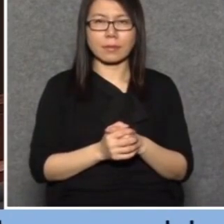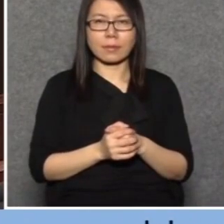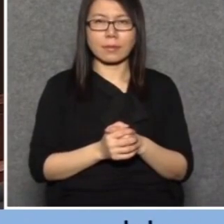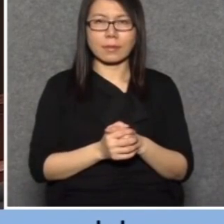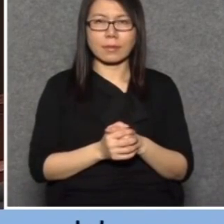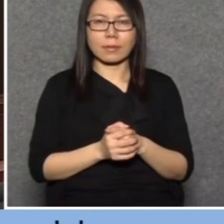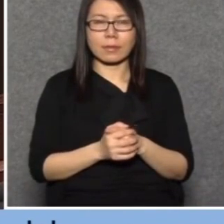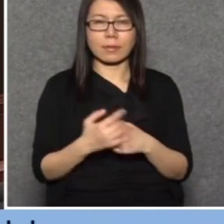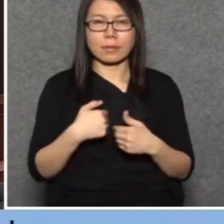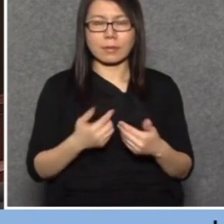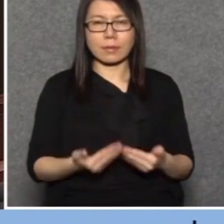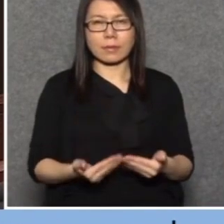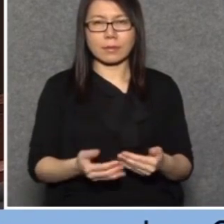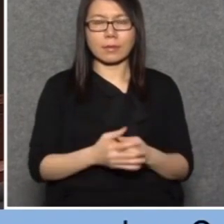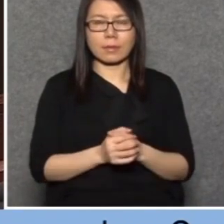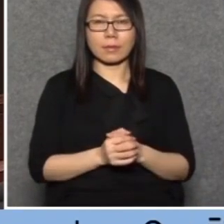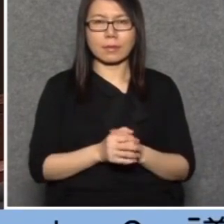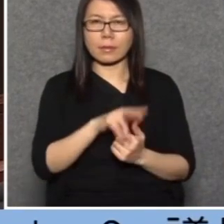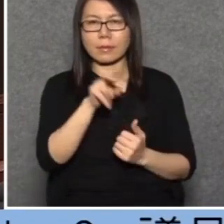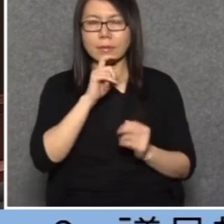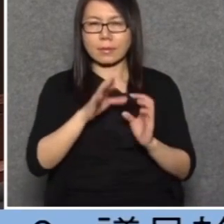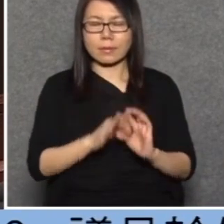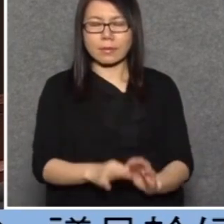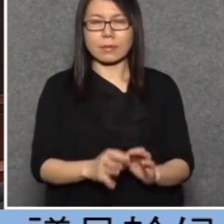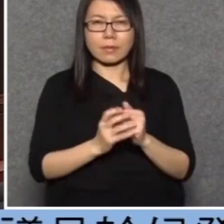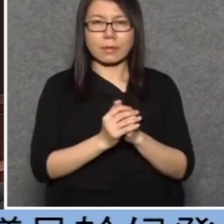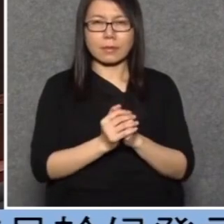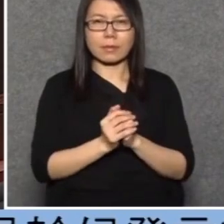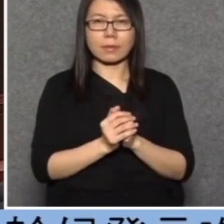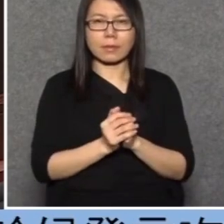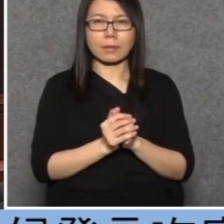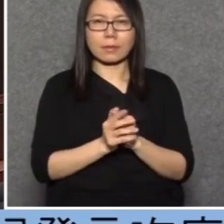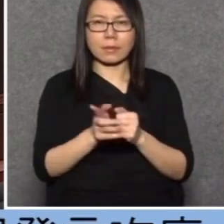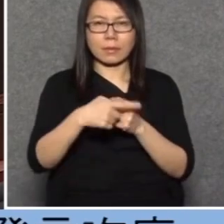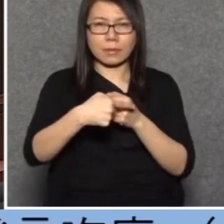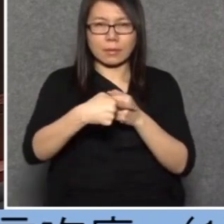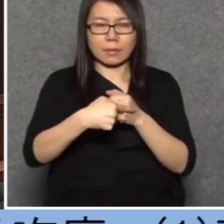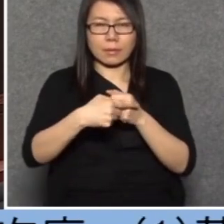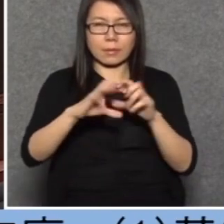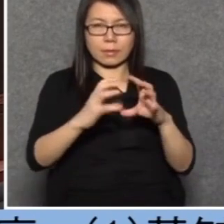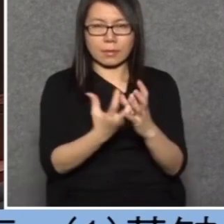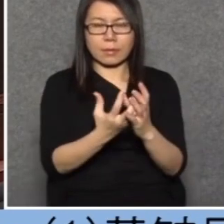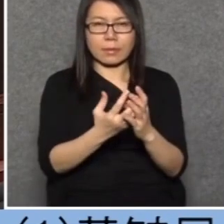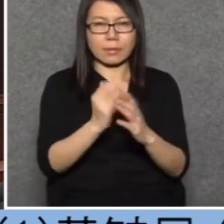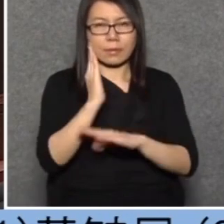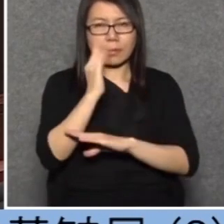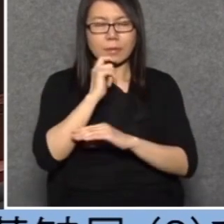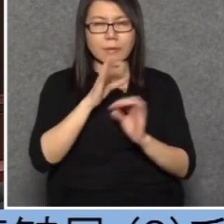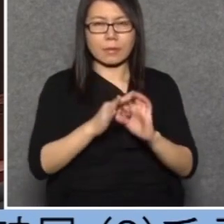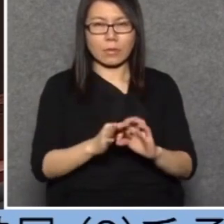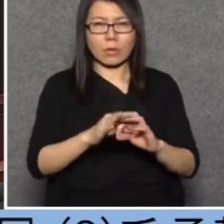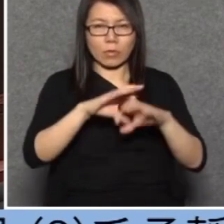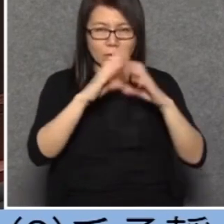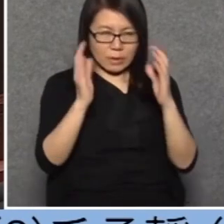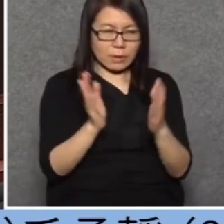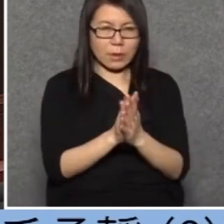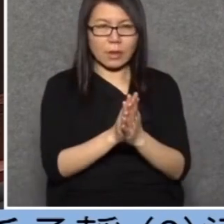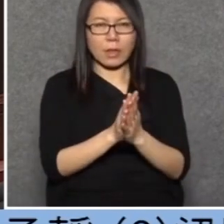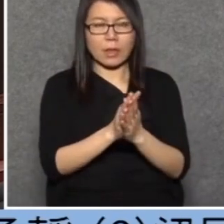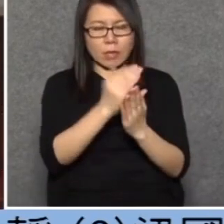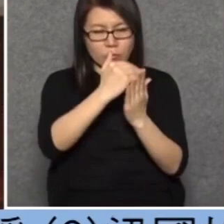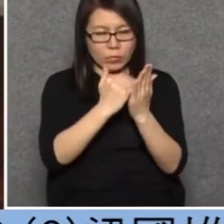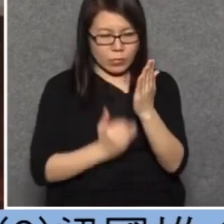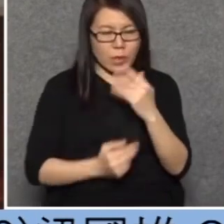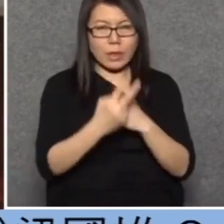我今次系就呢、這个第一项辩论啊，涉及21个总目嘅第三次发